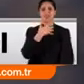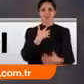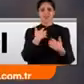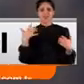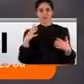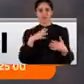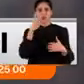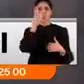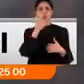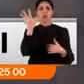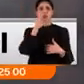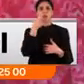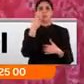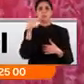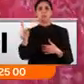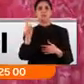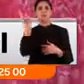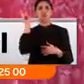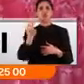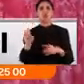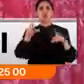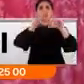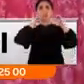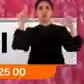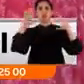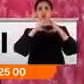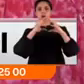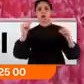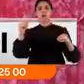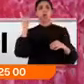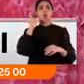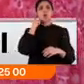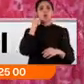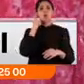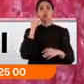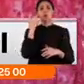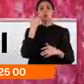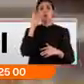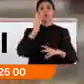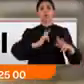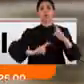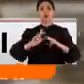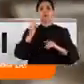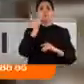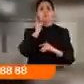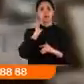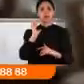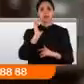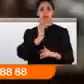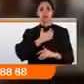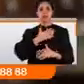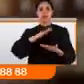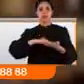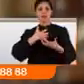350 bin dolarlık tablolar. Ünlü bir giyim markasının sahibi olan Turgut Toplusoy, arkadaşına duyduğu güvenin kurbanı oldu.